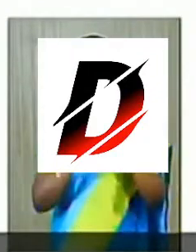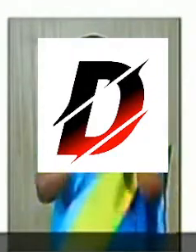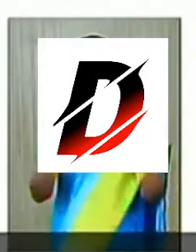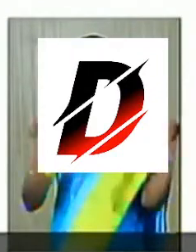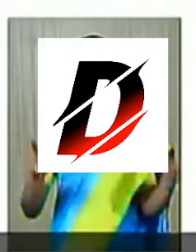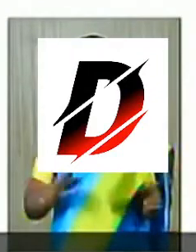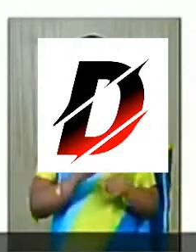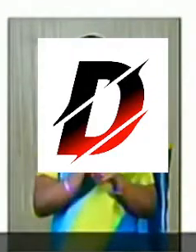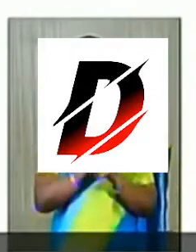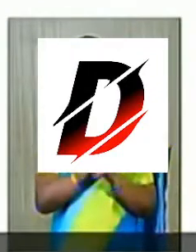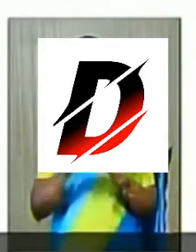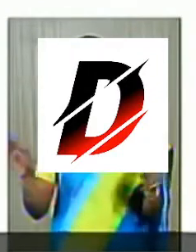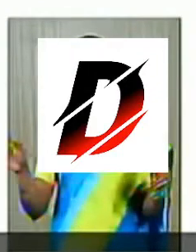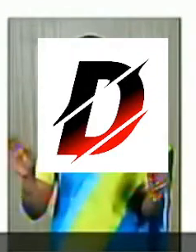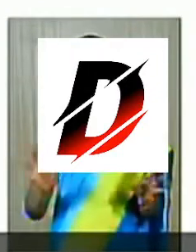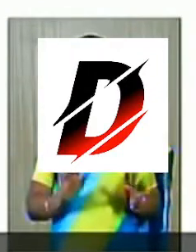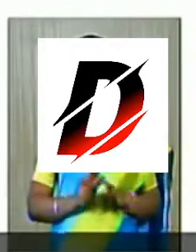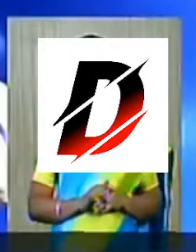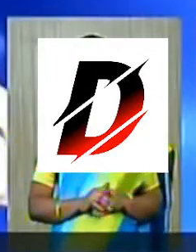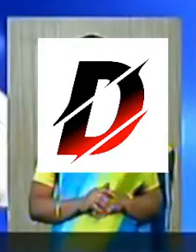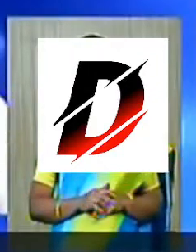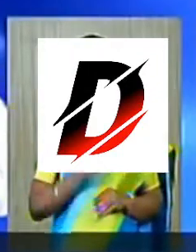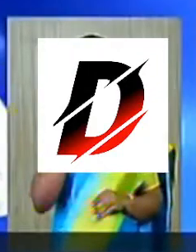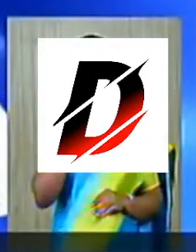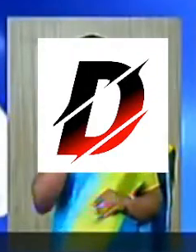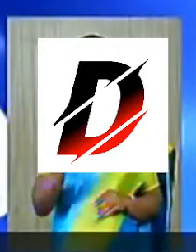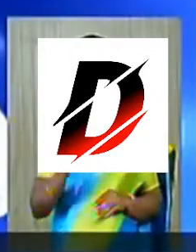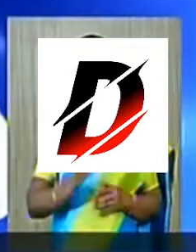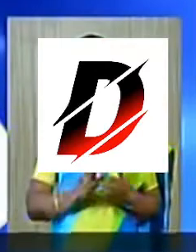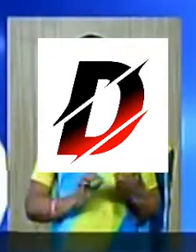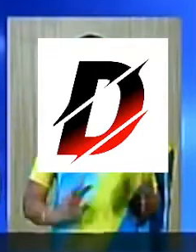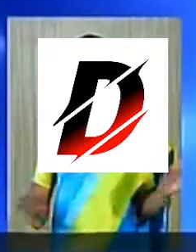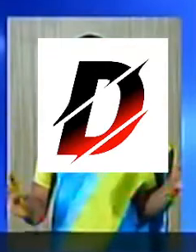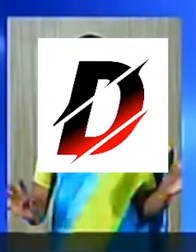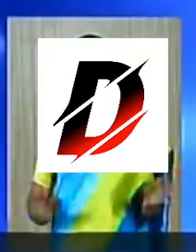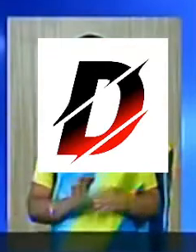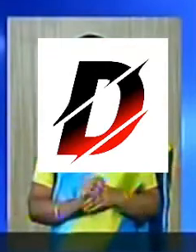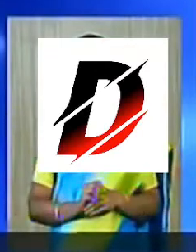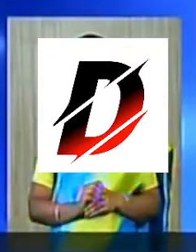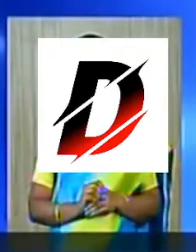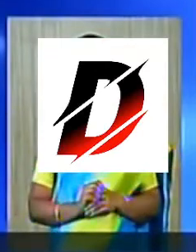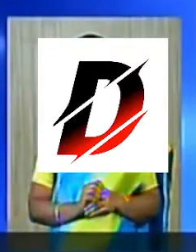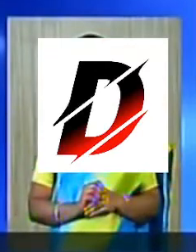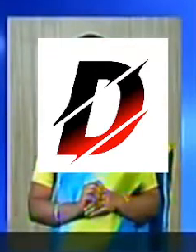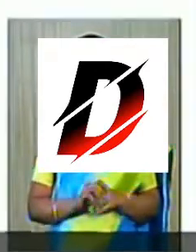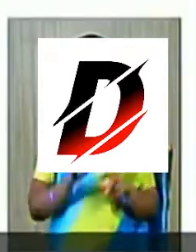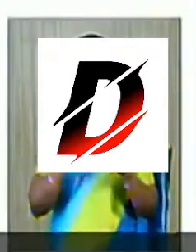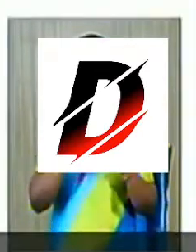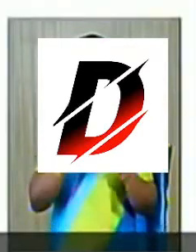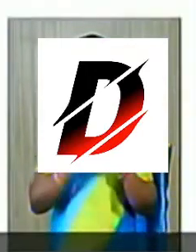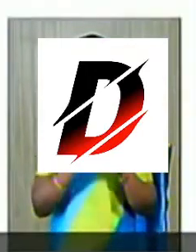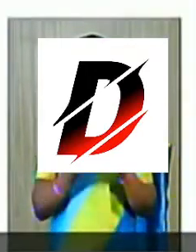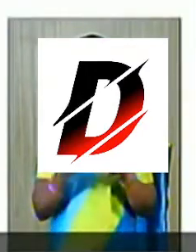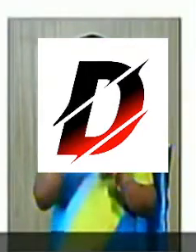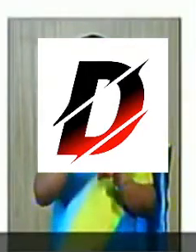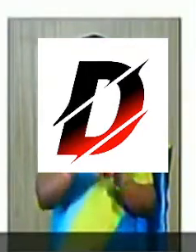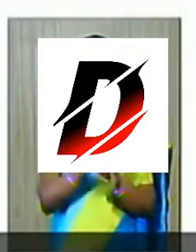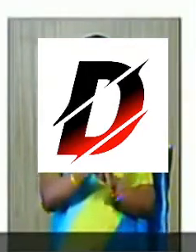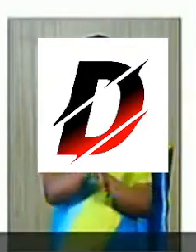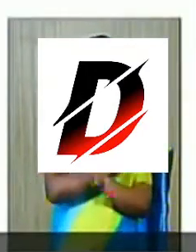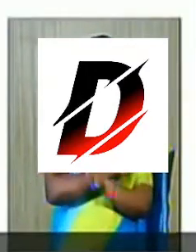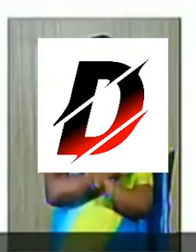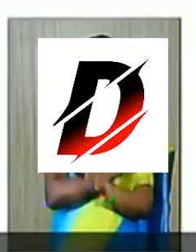இதே அட்டவணையை மிக எளிமையாக எப்படி போடுறது பார்க்கலாம். இங்கே x2